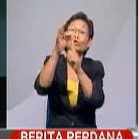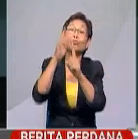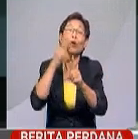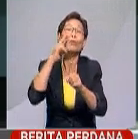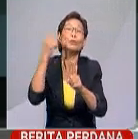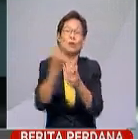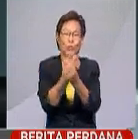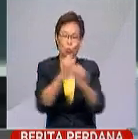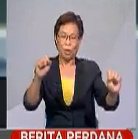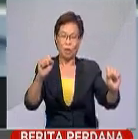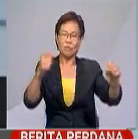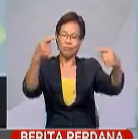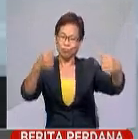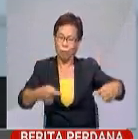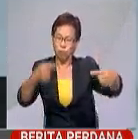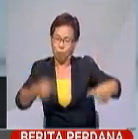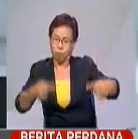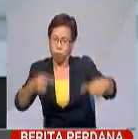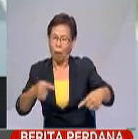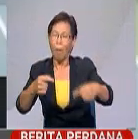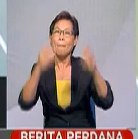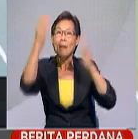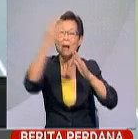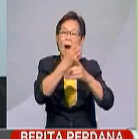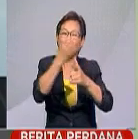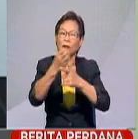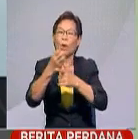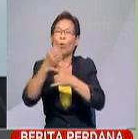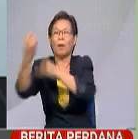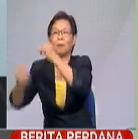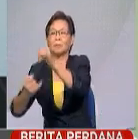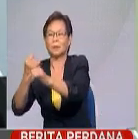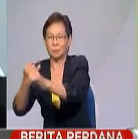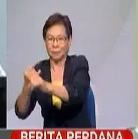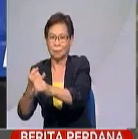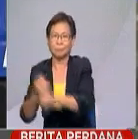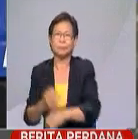sentiasa bersedia apabila beraksi di kejohanan tempatan mahupun temasya antarabangsa.